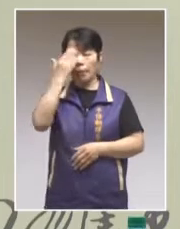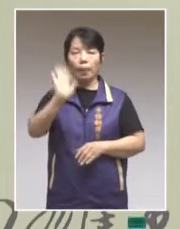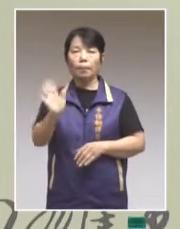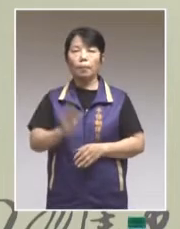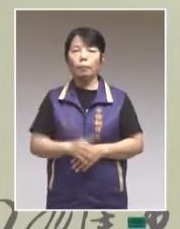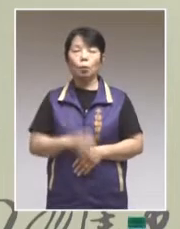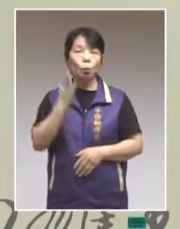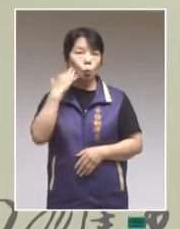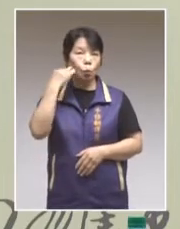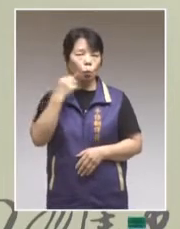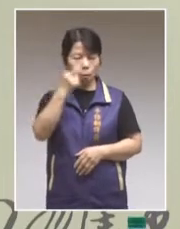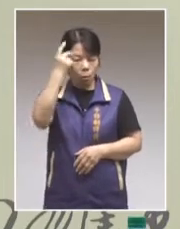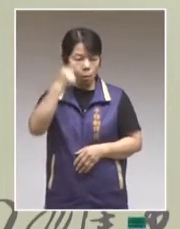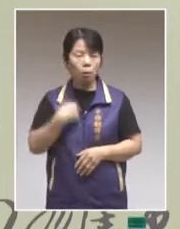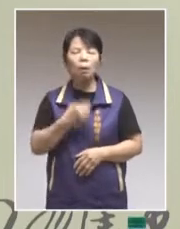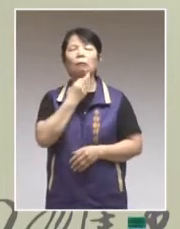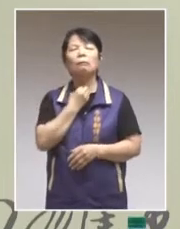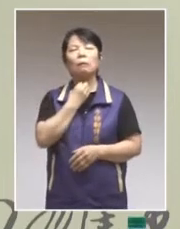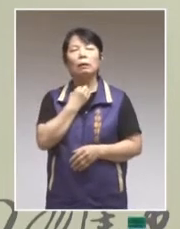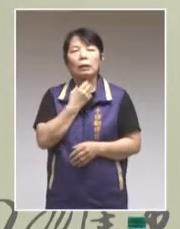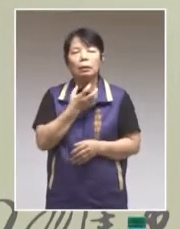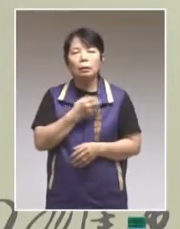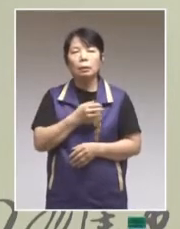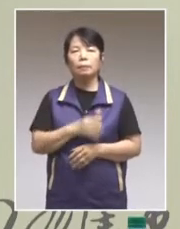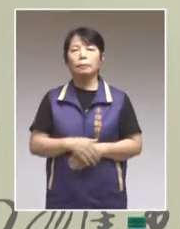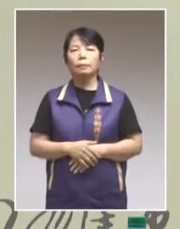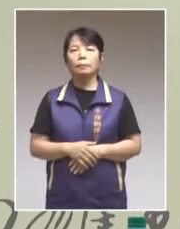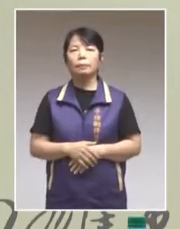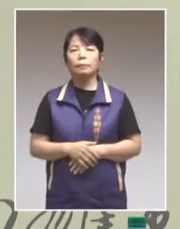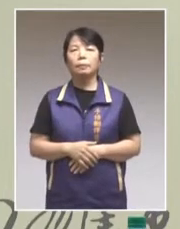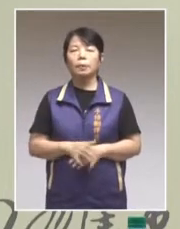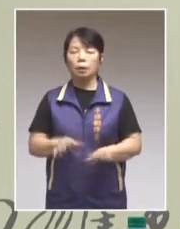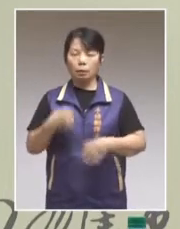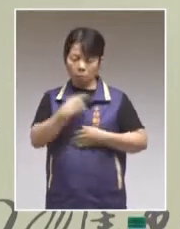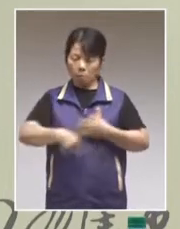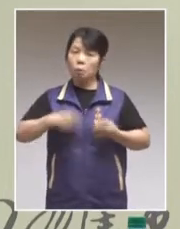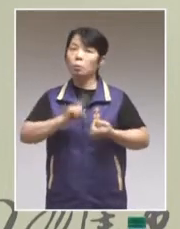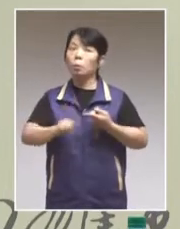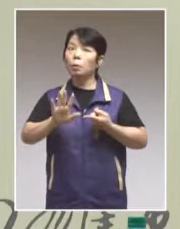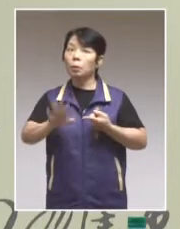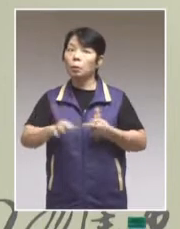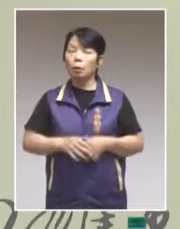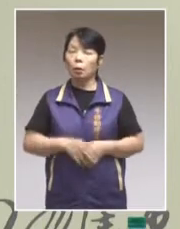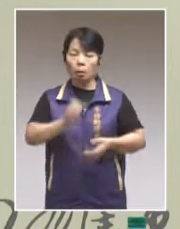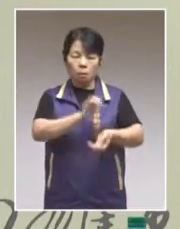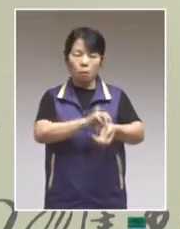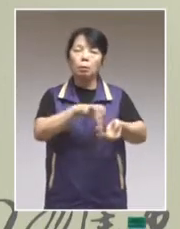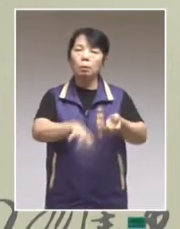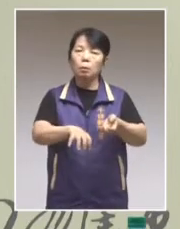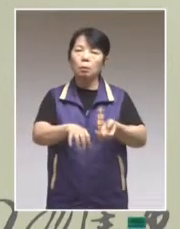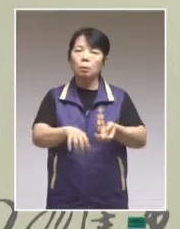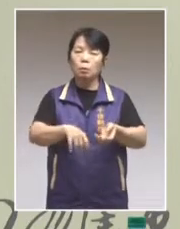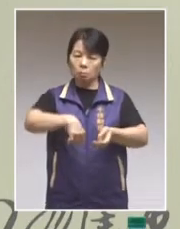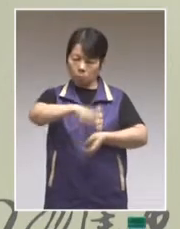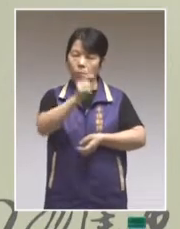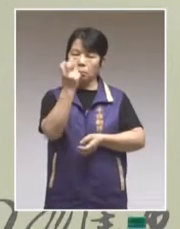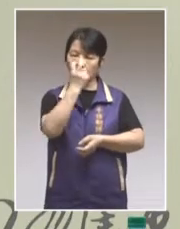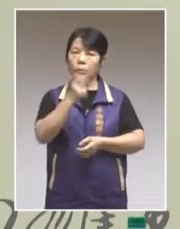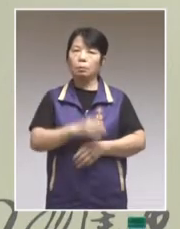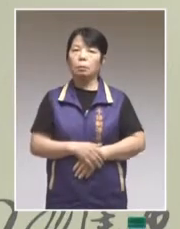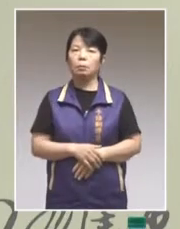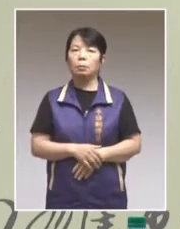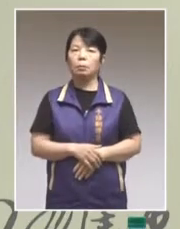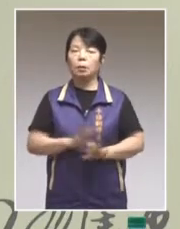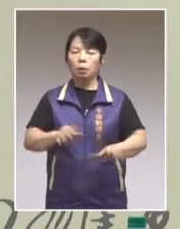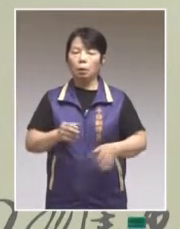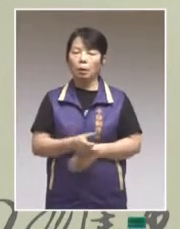感觉哎怪怪闹尿尿，好、哦、身体无啥爽快，你就去诊所看，这个部分我们就可以